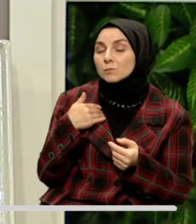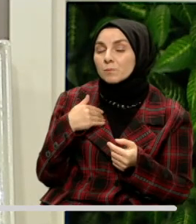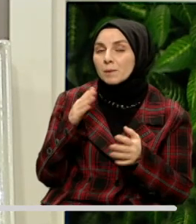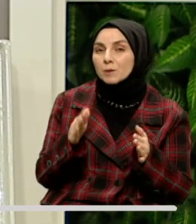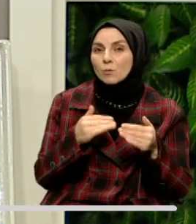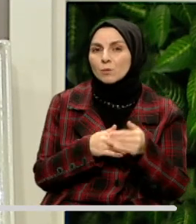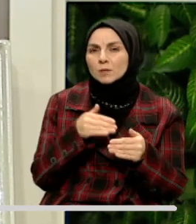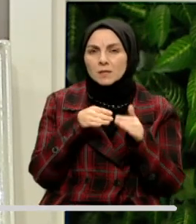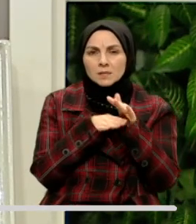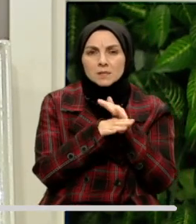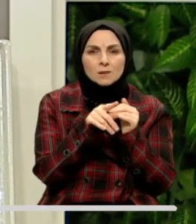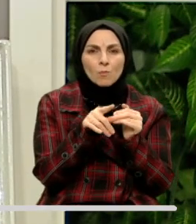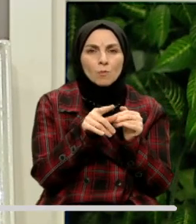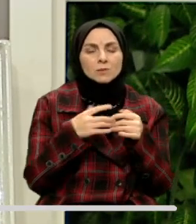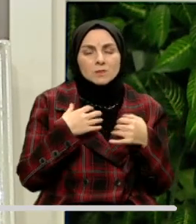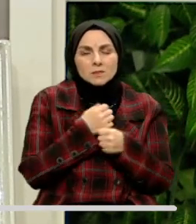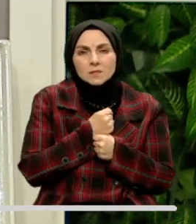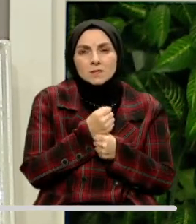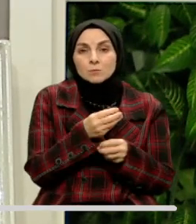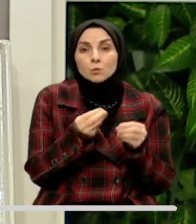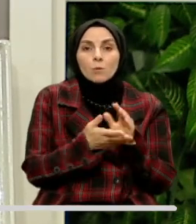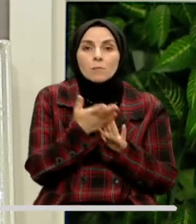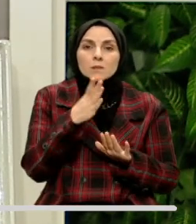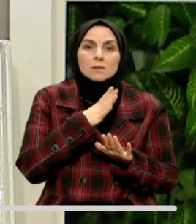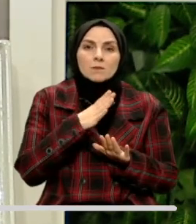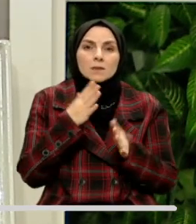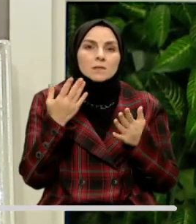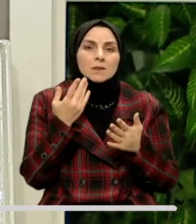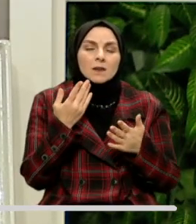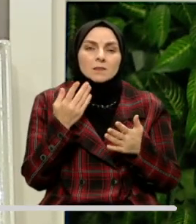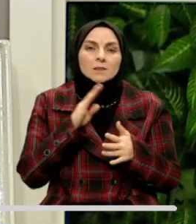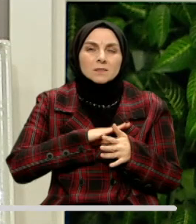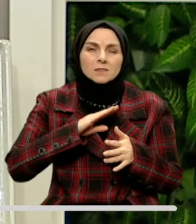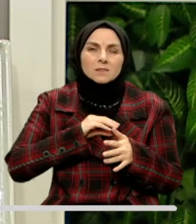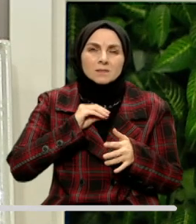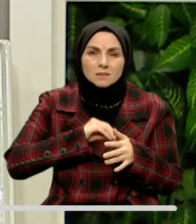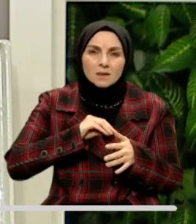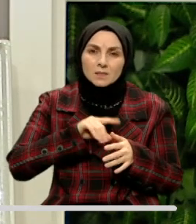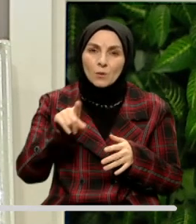ikinci gün sıkılırım çünkü o kadar fazla var ki. Yani sanki onları o kadar abartmak, almak